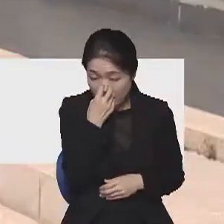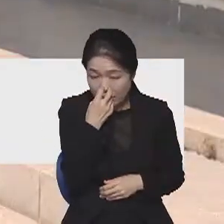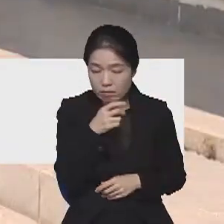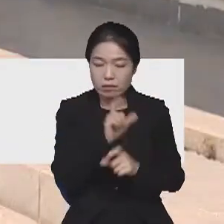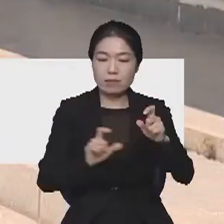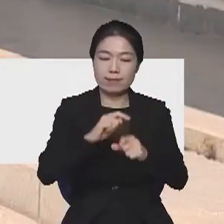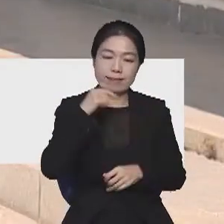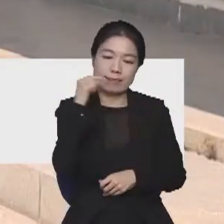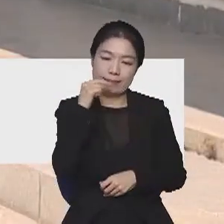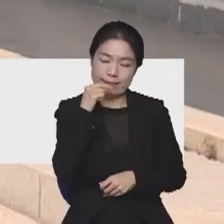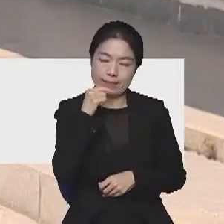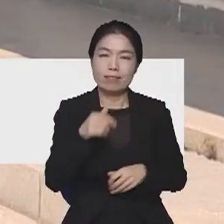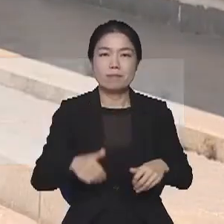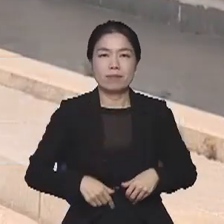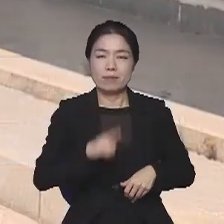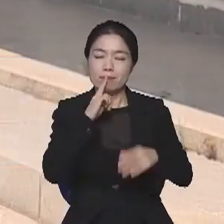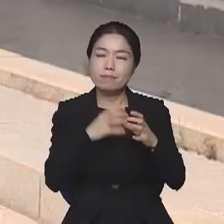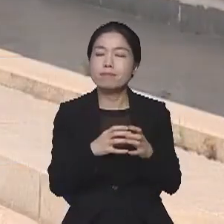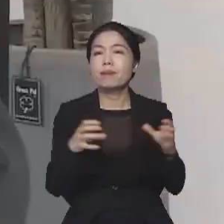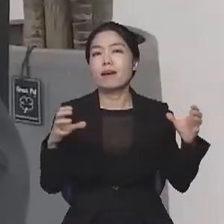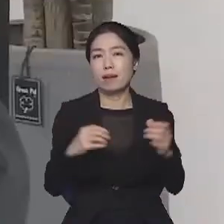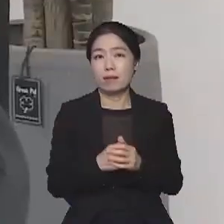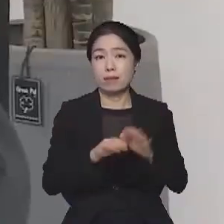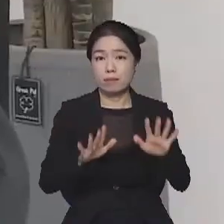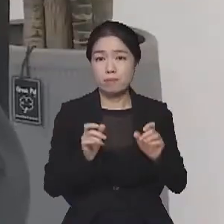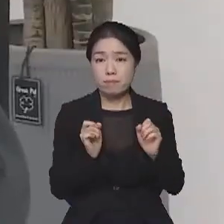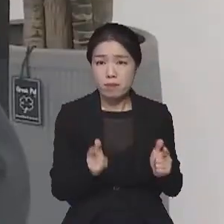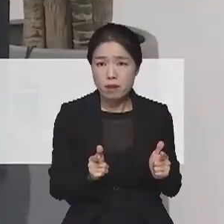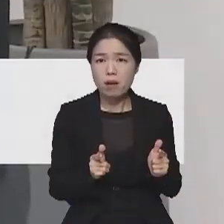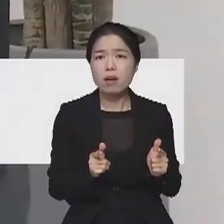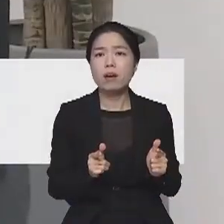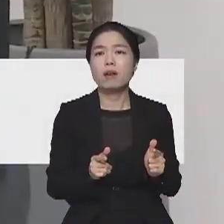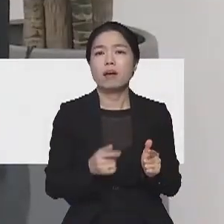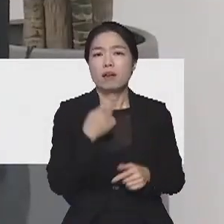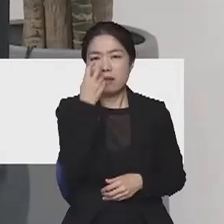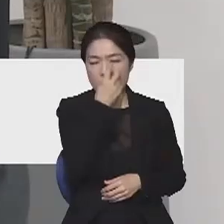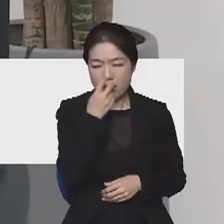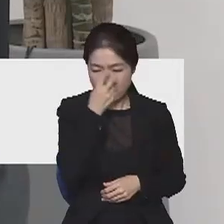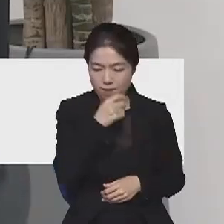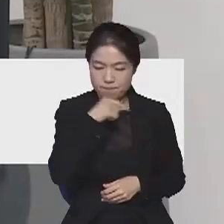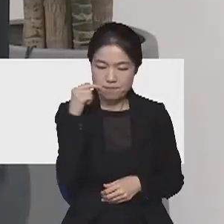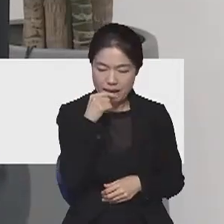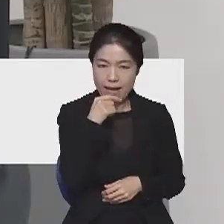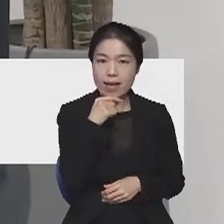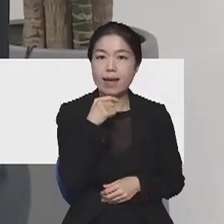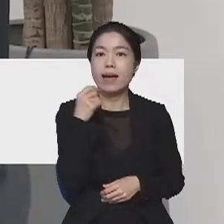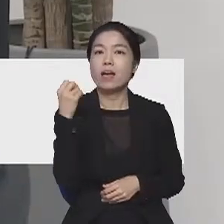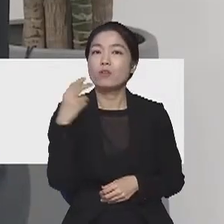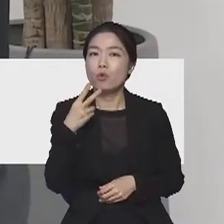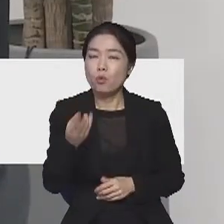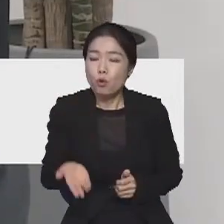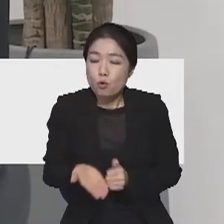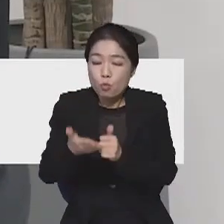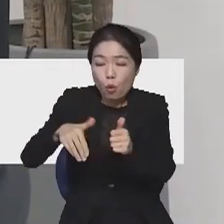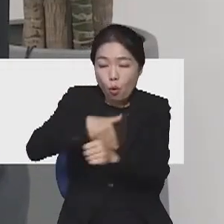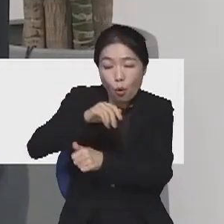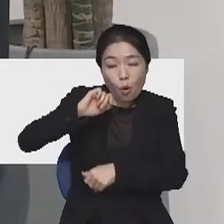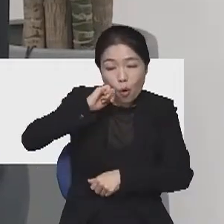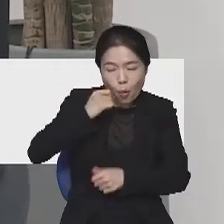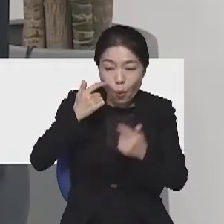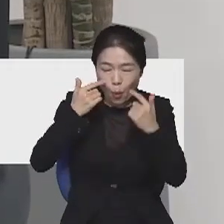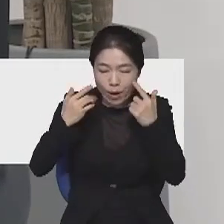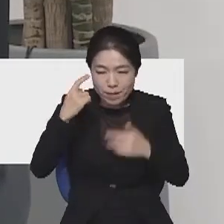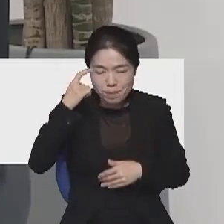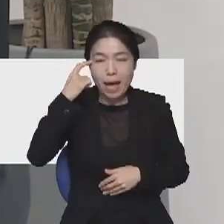더욱 강화해야 한다는 목소리가 나오고 있습니다. 이번 기회라도 관리감독을 강화하되 보육 현실의 어려움을